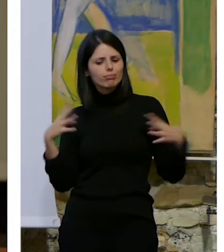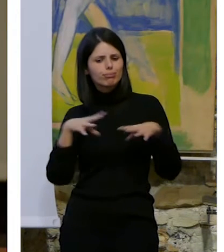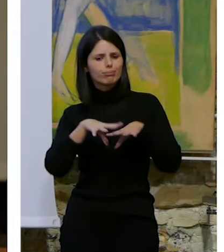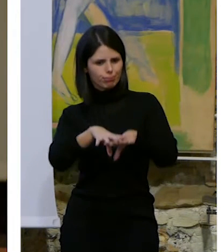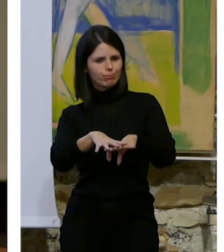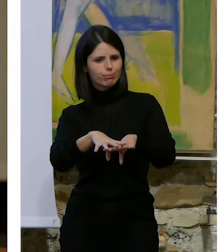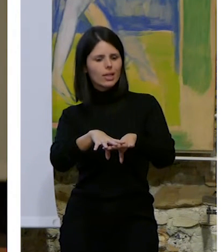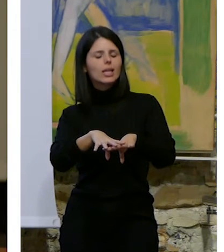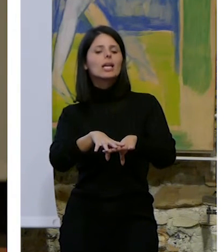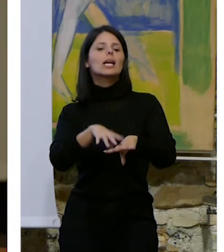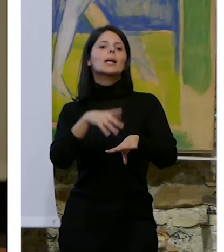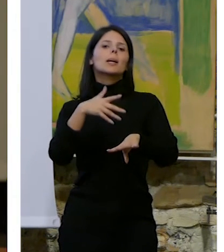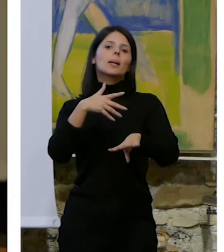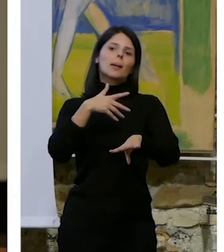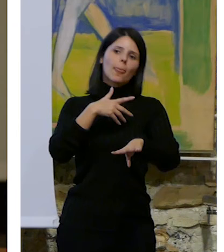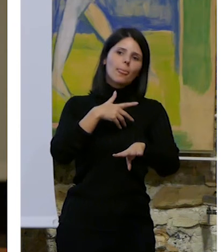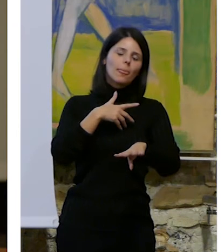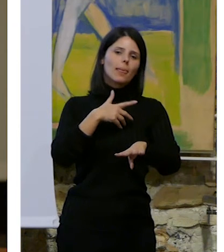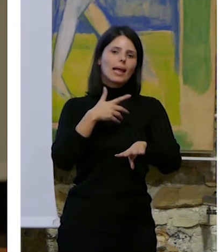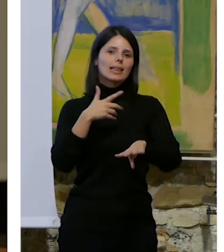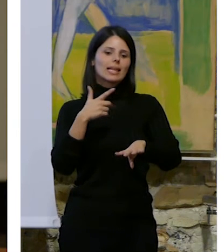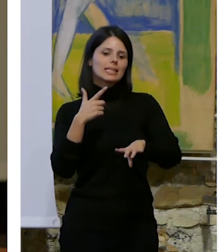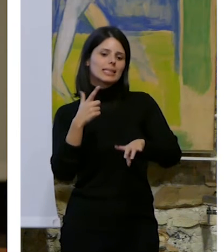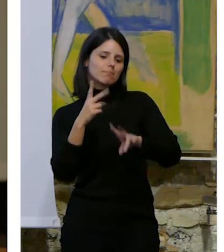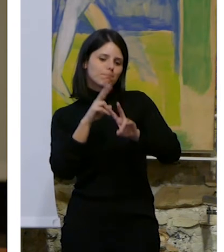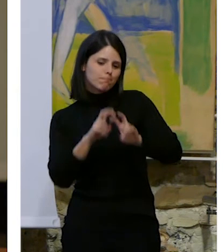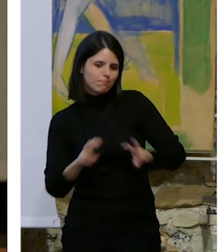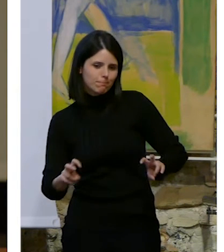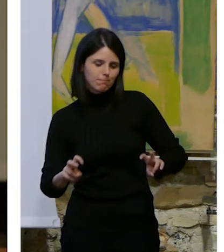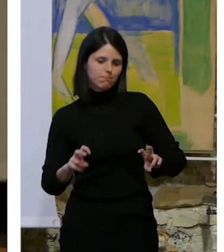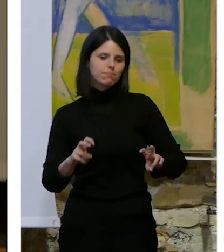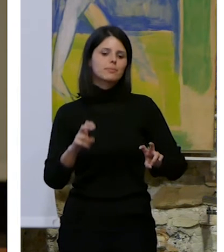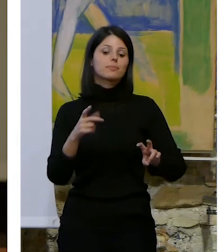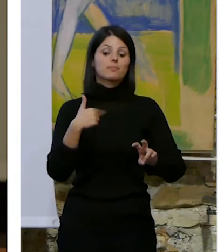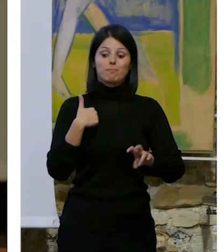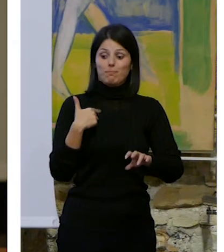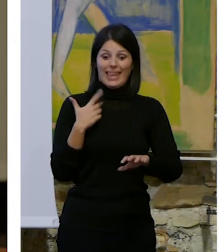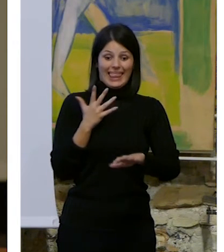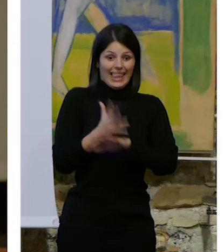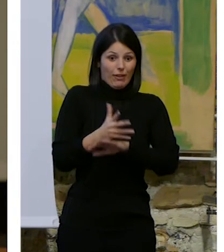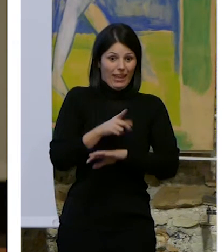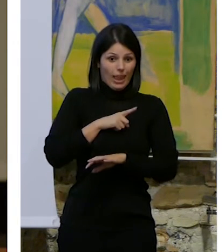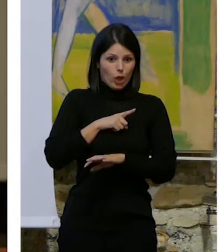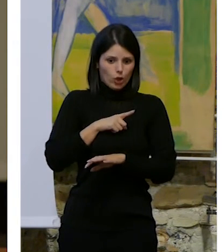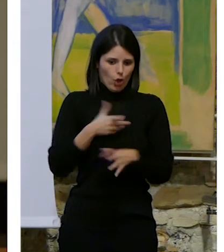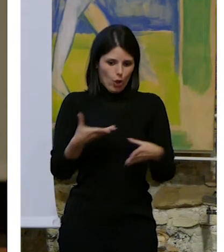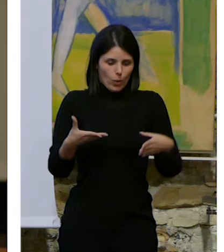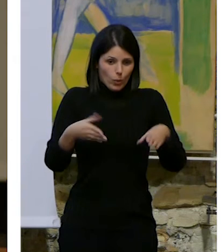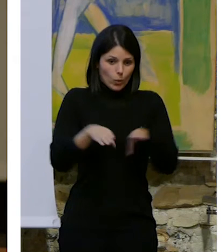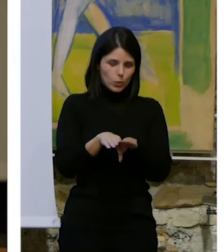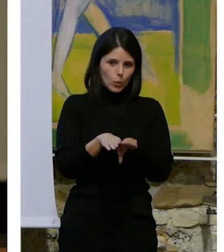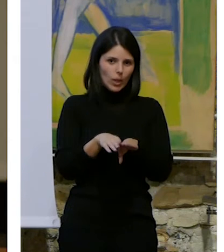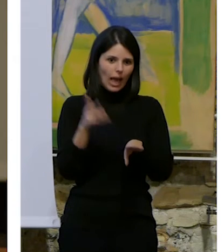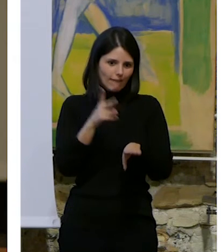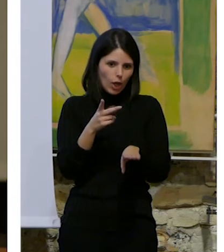una trattazione infinita. Quindi tentare un intervento così di chiusura non è mica un